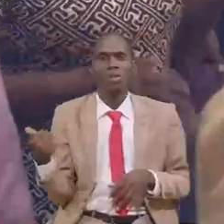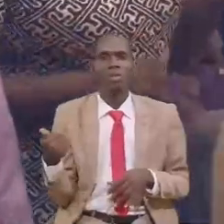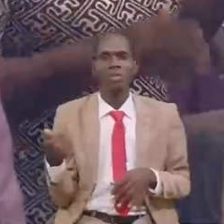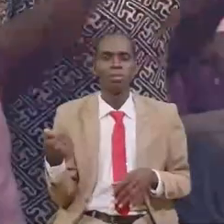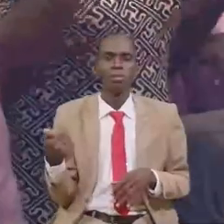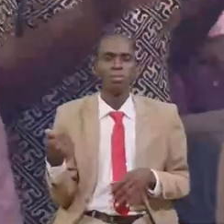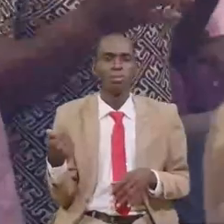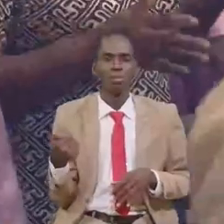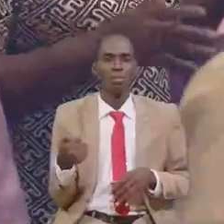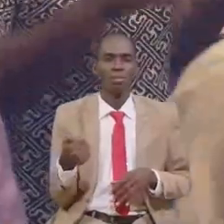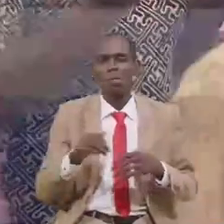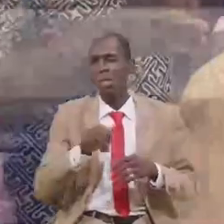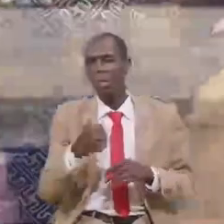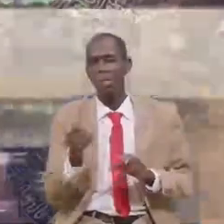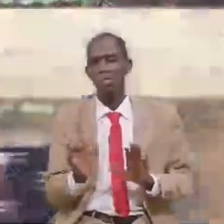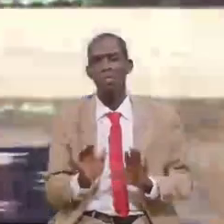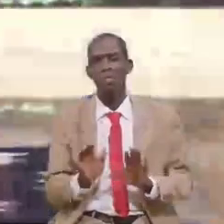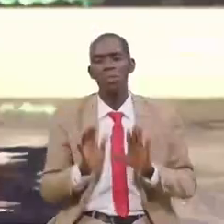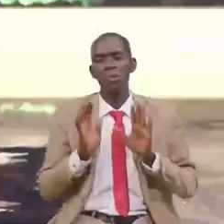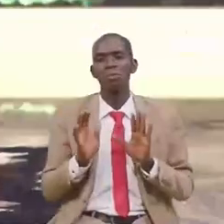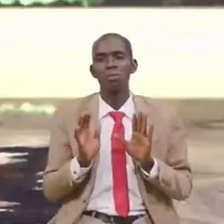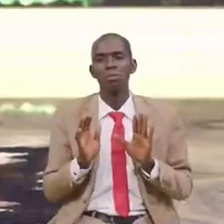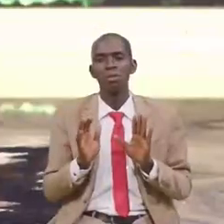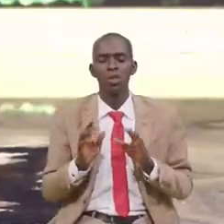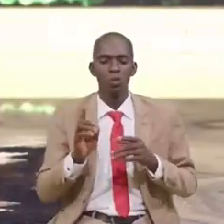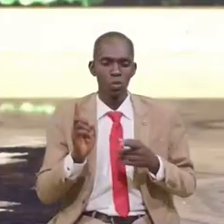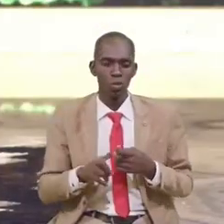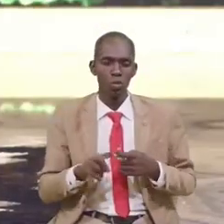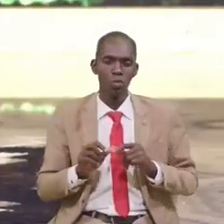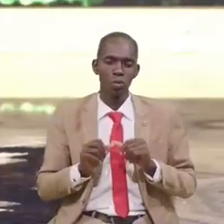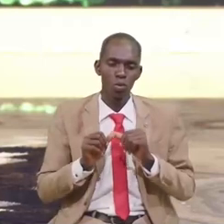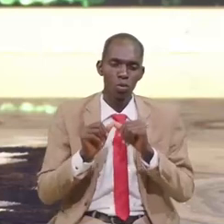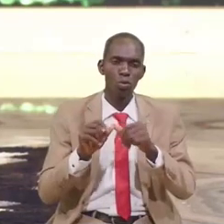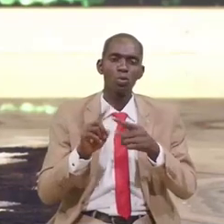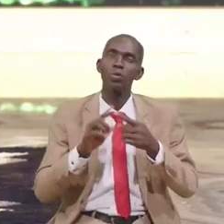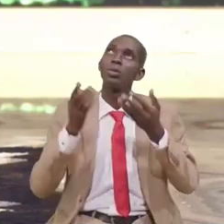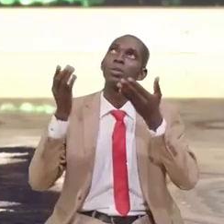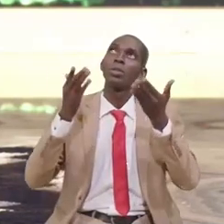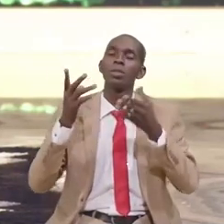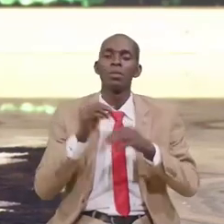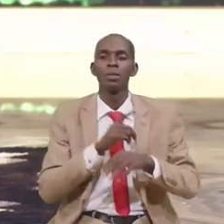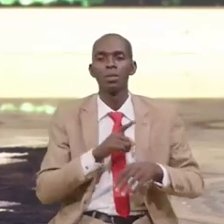sans obstacle, sans aucune crainte. Vous allez continuer de servir le Seigneur.